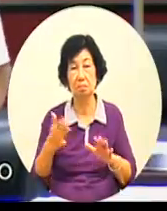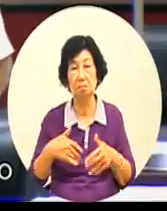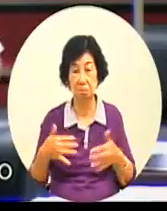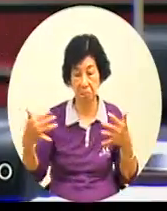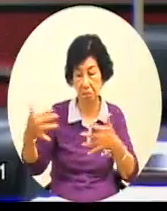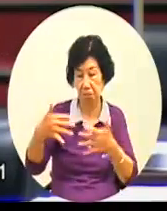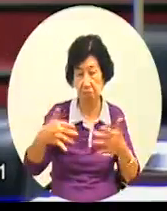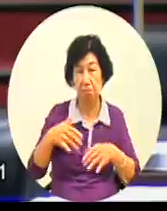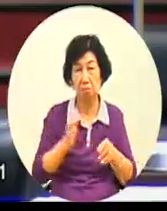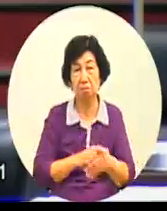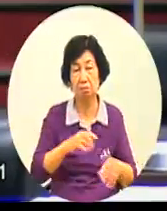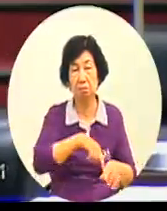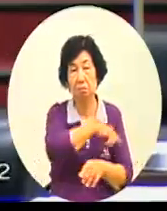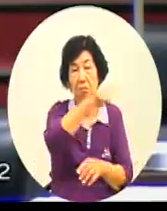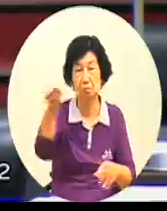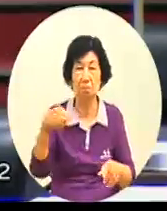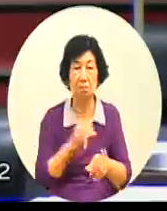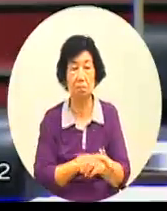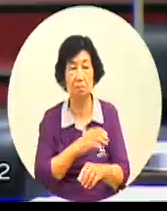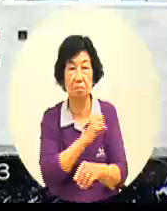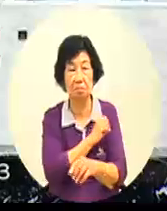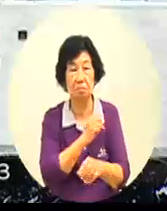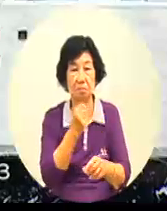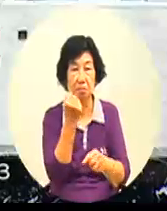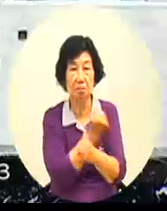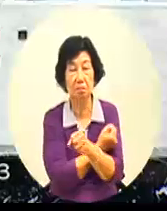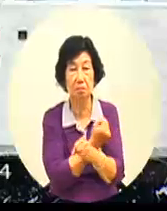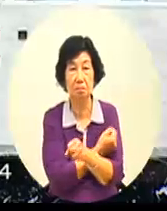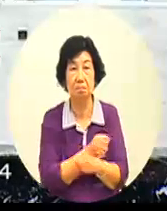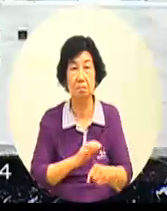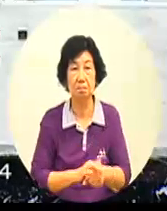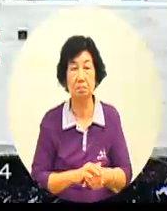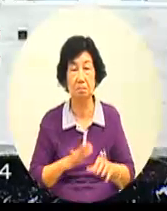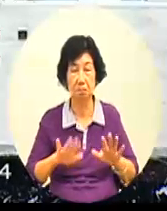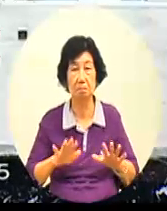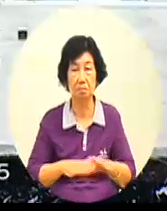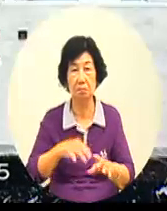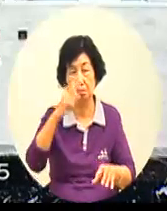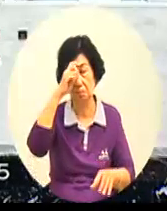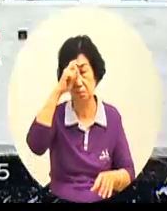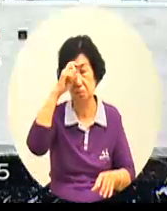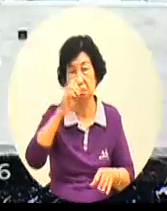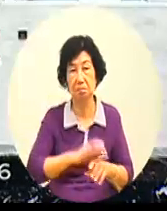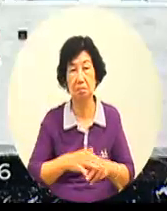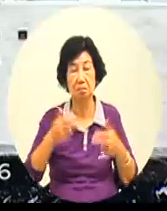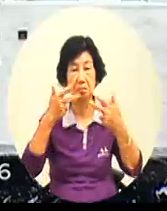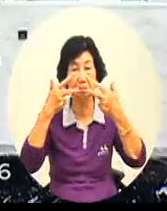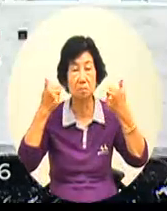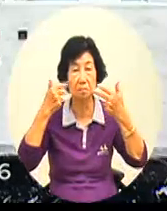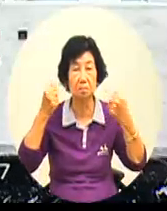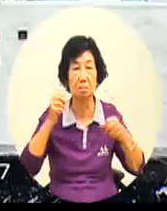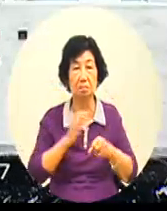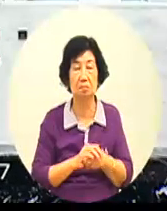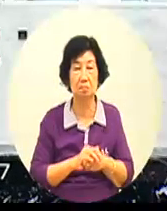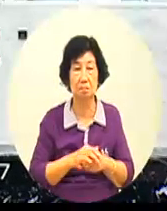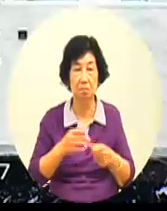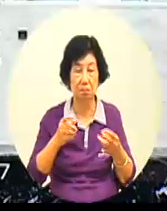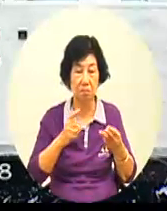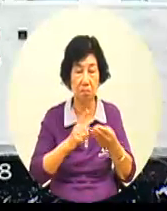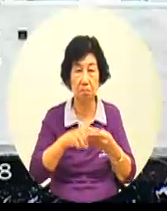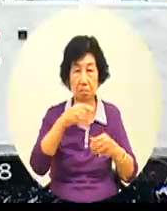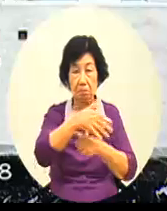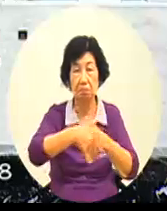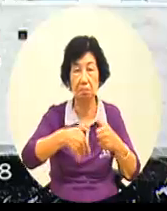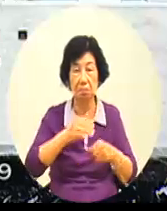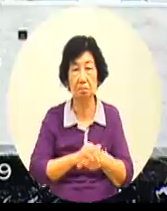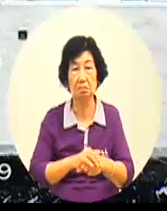大家也辛苦了。好，谢谢。 我这边也希望我们的渔民会的古仲主委哈，这个我们